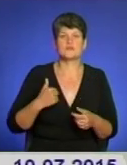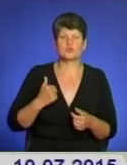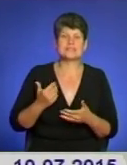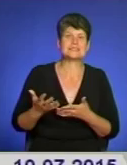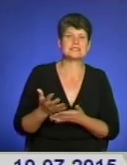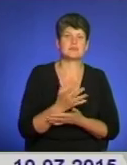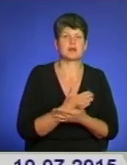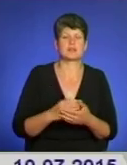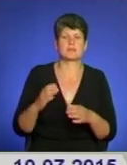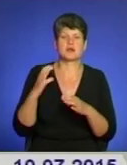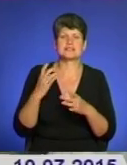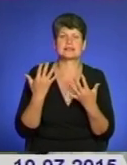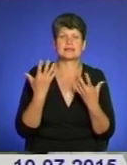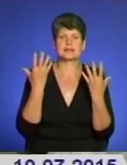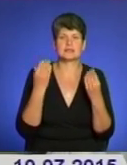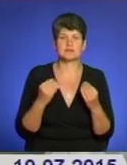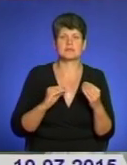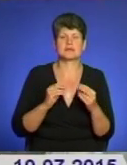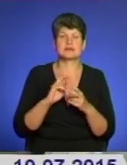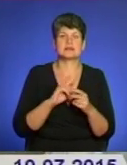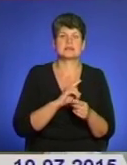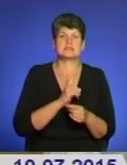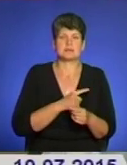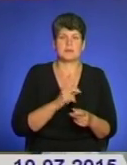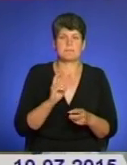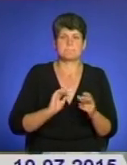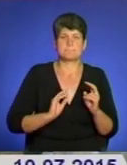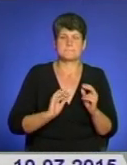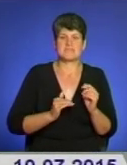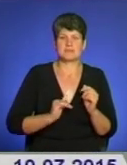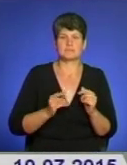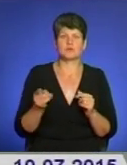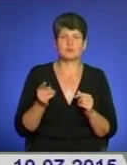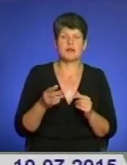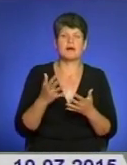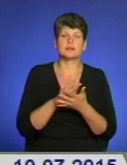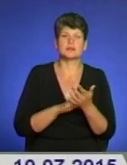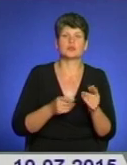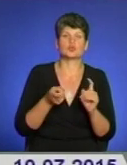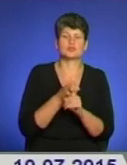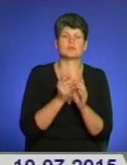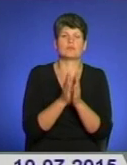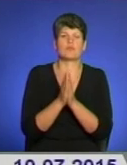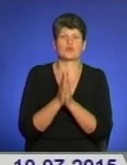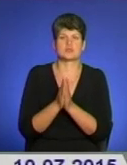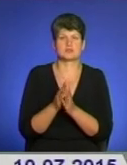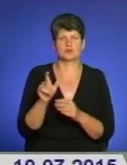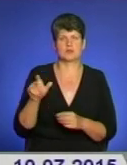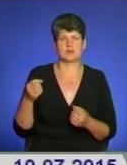Зібрали багаж за кілька днів силами підприємців Тернополя. Однак надалі долучатись до допомоги закликають і містян.